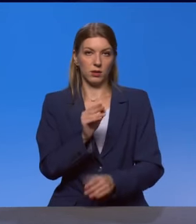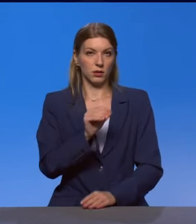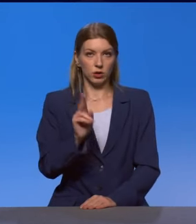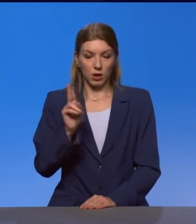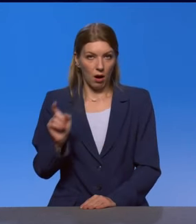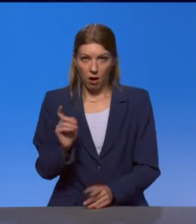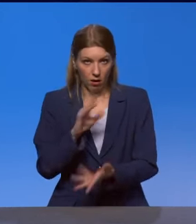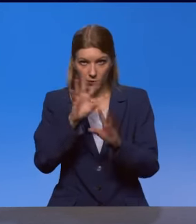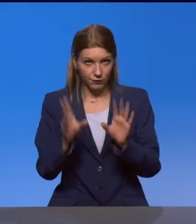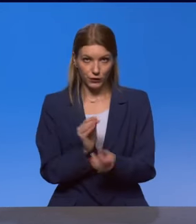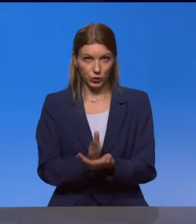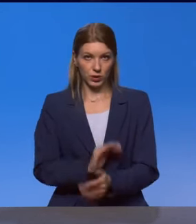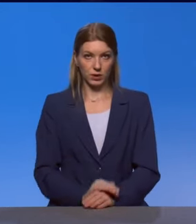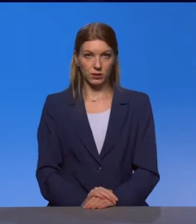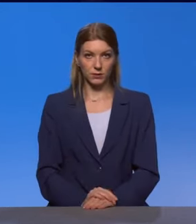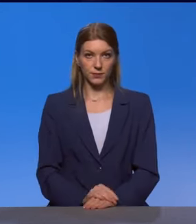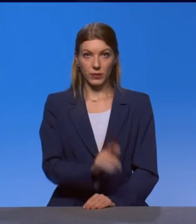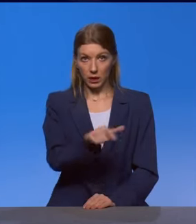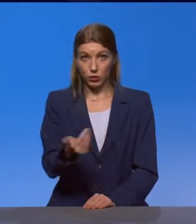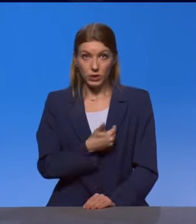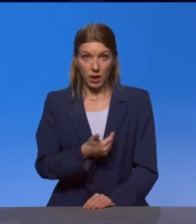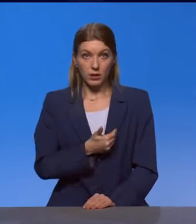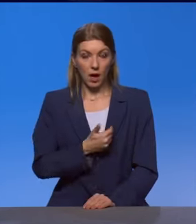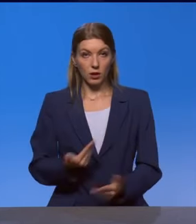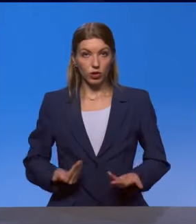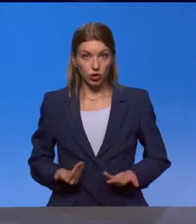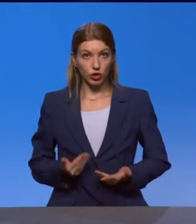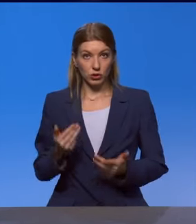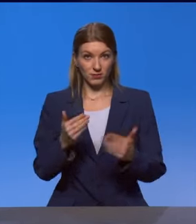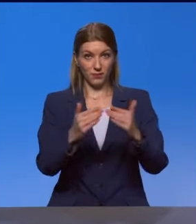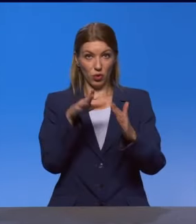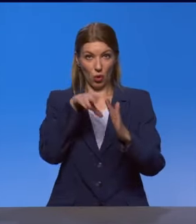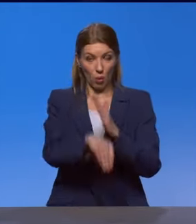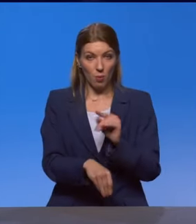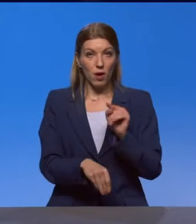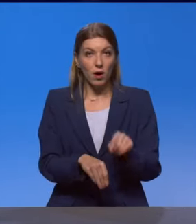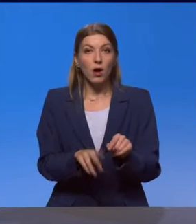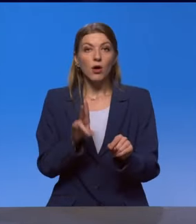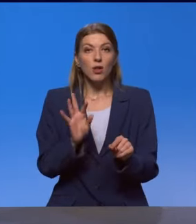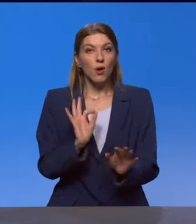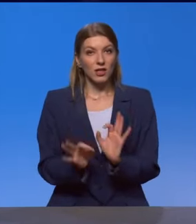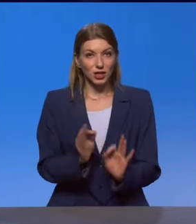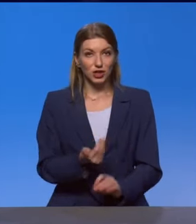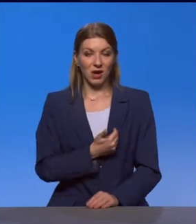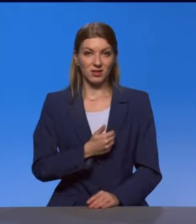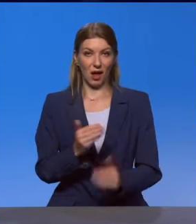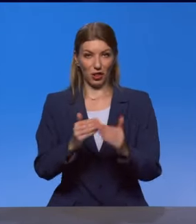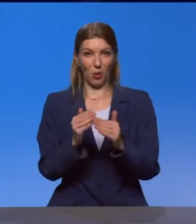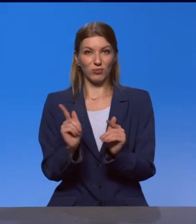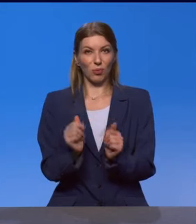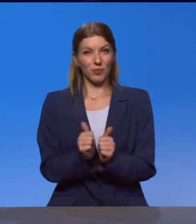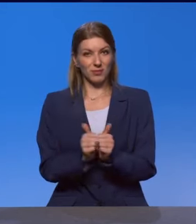инфраструктура, и люди хотят жить, и хотят жить в доме, но действительно хотят жить в таком доме, который недалеко от